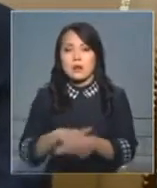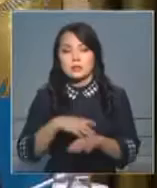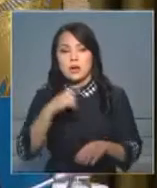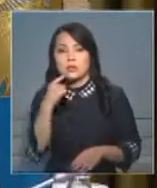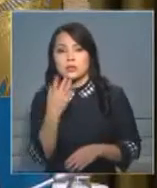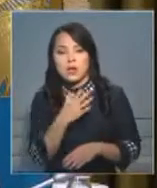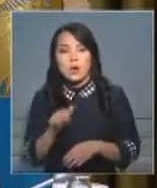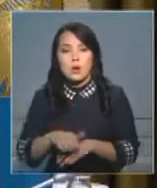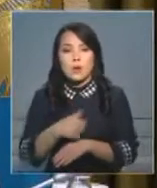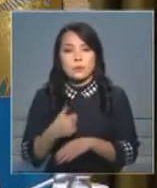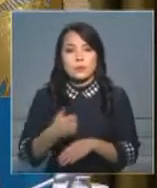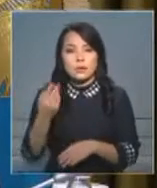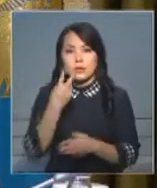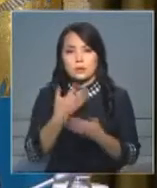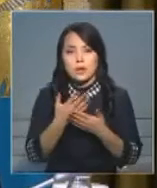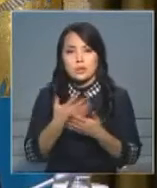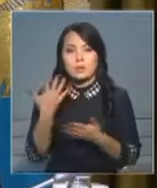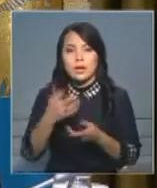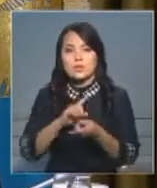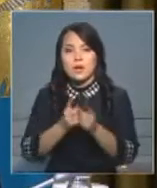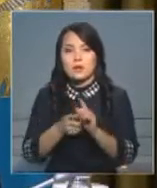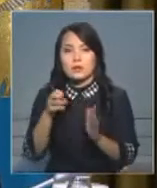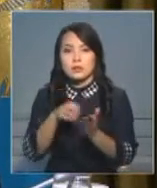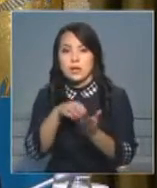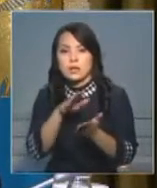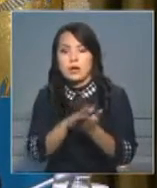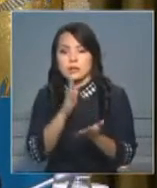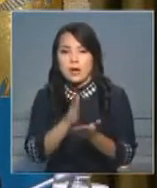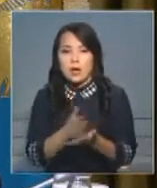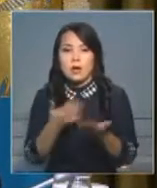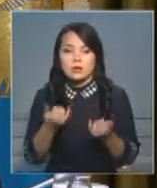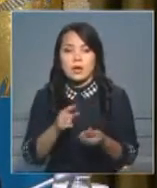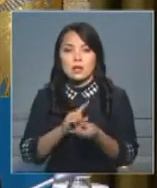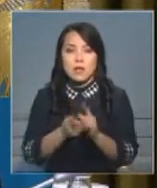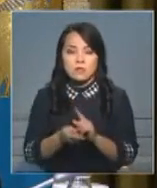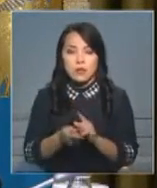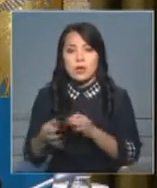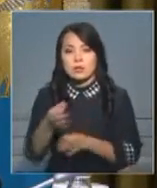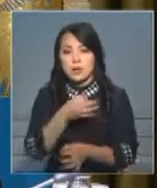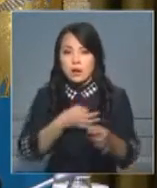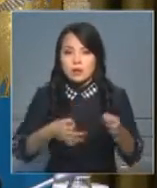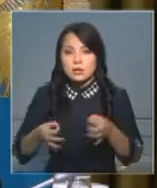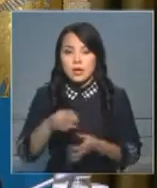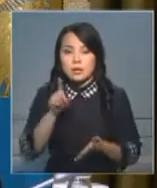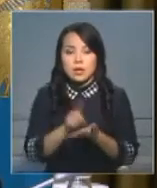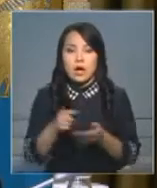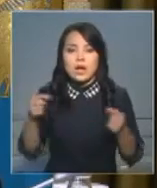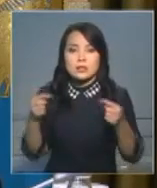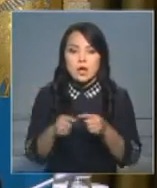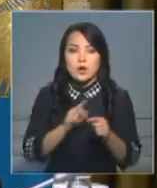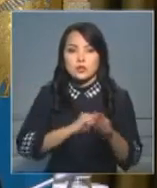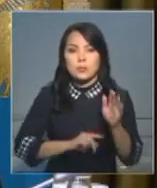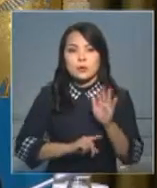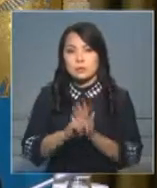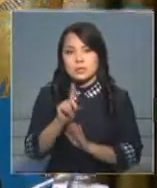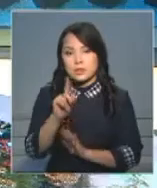беретін үкімет деп 5 реформаны атадық. Осы 5 реформаның жөнінде енді нақты жұмыс